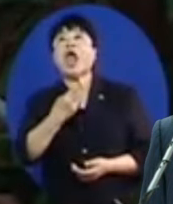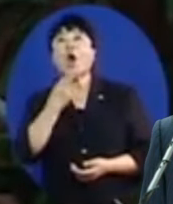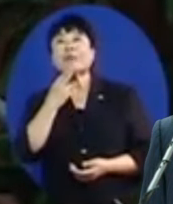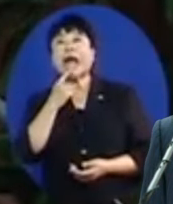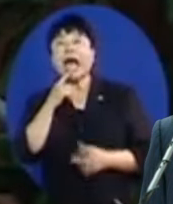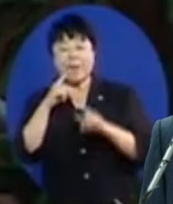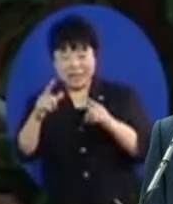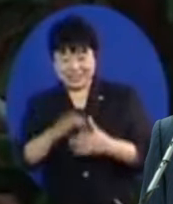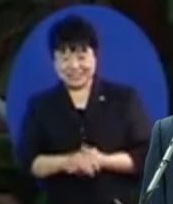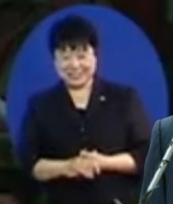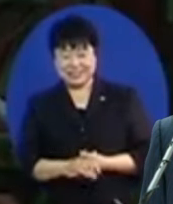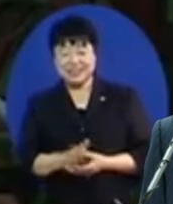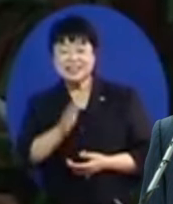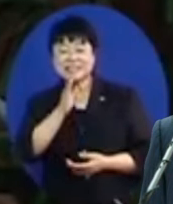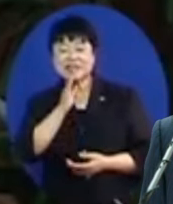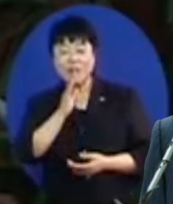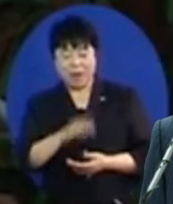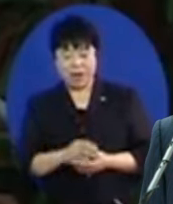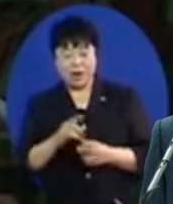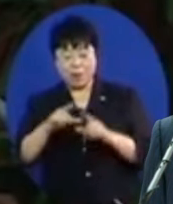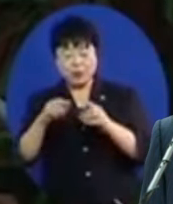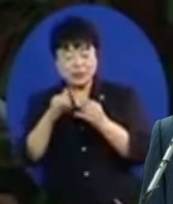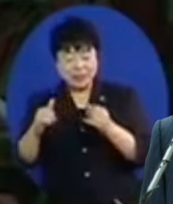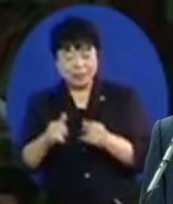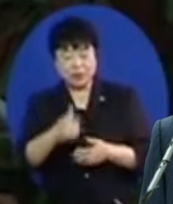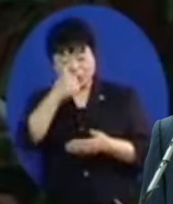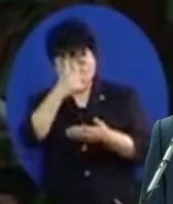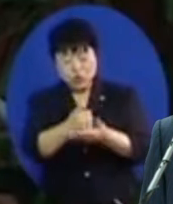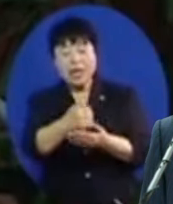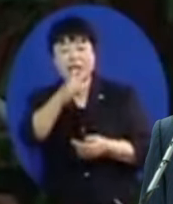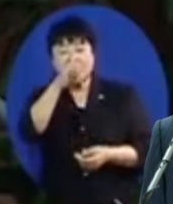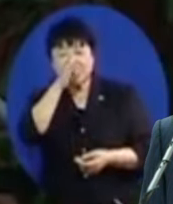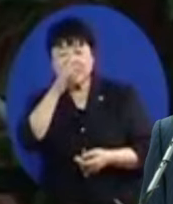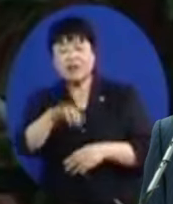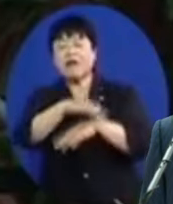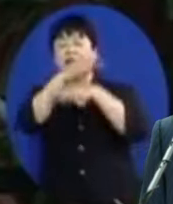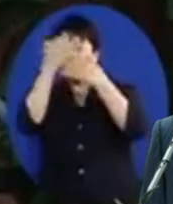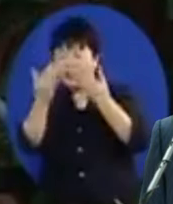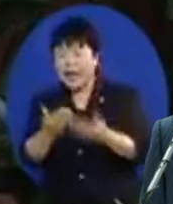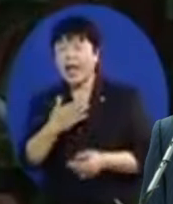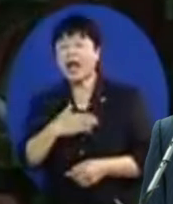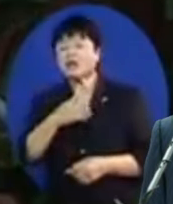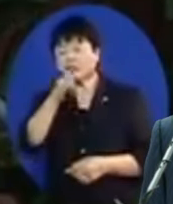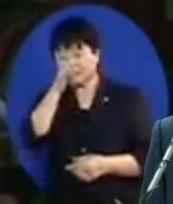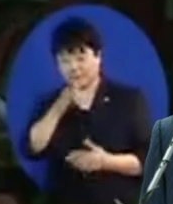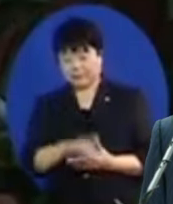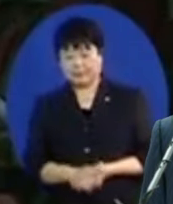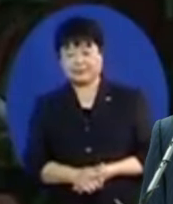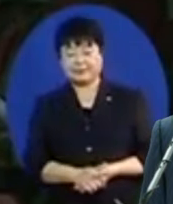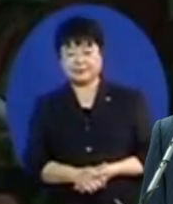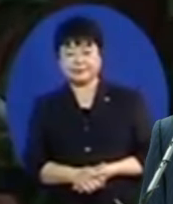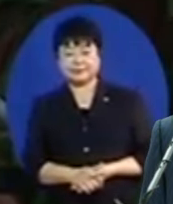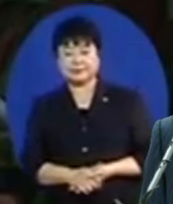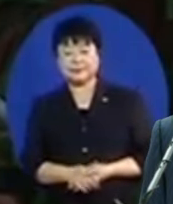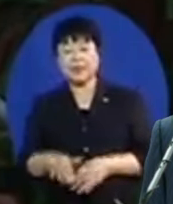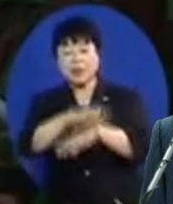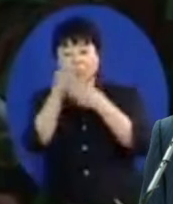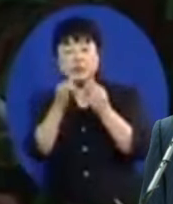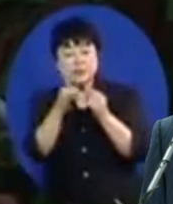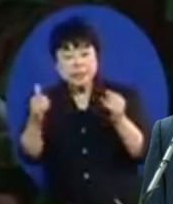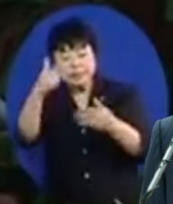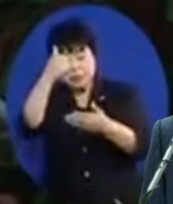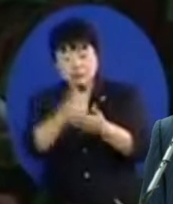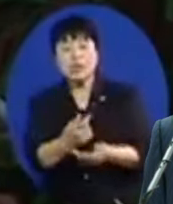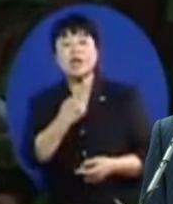말하지 정상적인 사람은 자기의 죄가 없다고 말한 사람이 없는 것을 발견했습니다. 모든 사람이